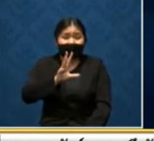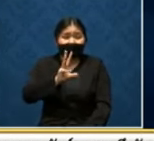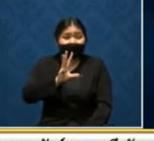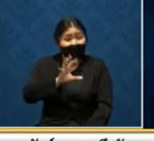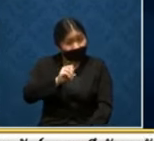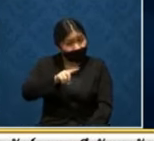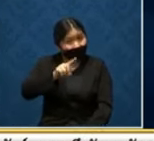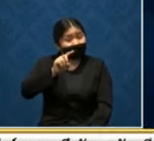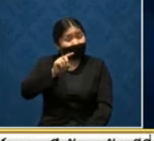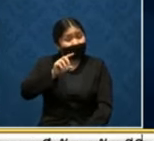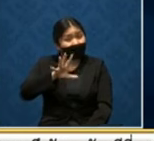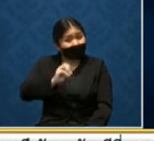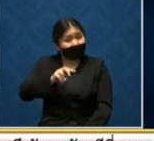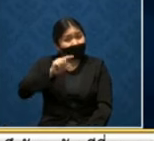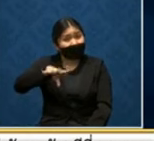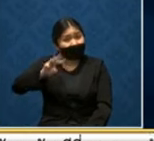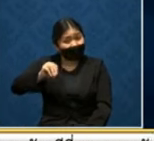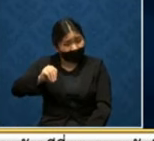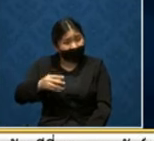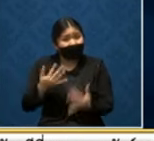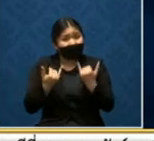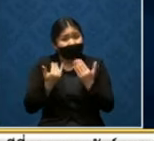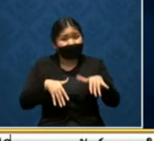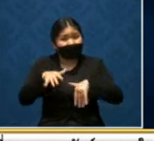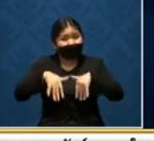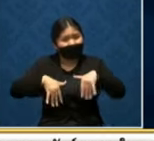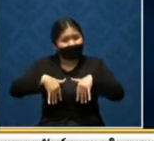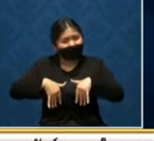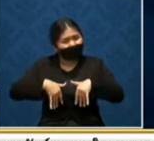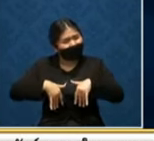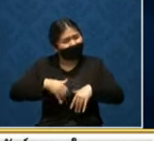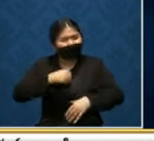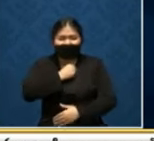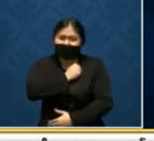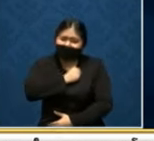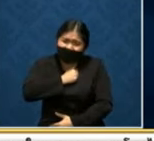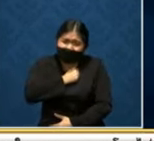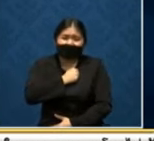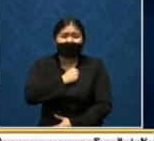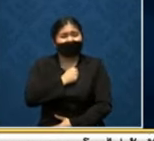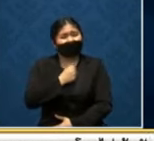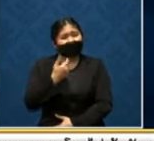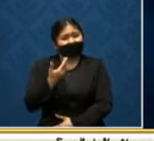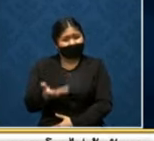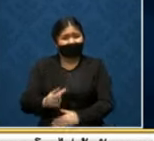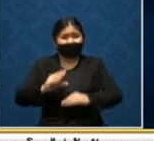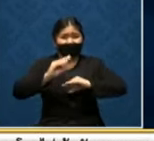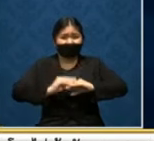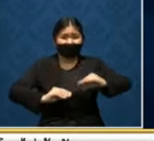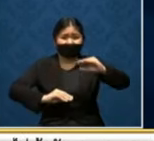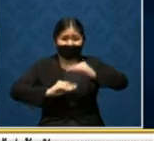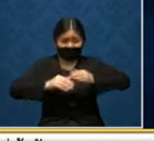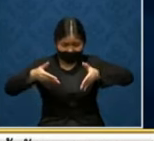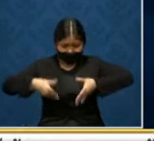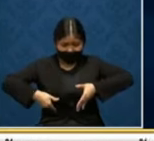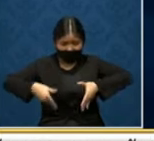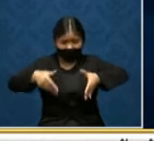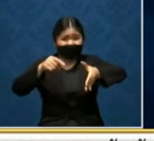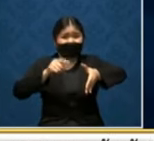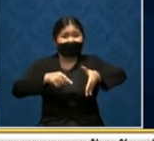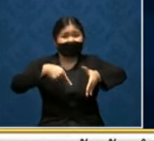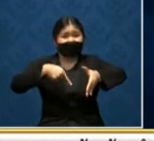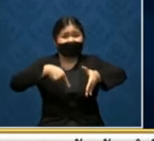อันนี้คือสิ่งที่พี่น้องประชาชนต้องเจ็บช้ำว่าแล้วสุดท้ายไอ้โครงการถนนพาราซอยเนี่ยมันจะ